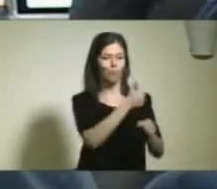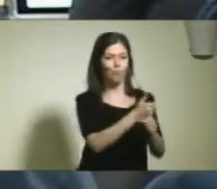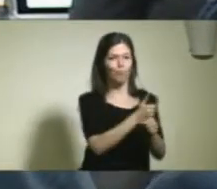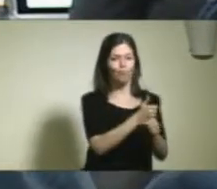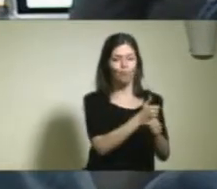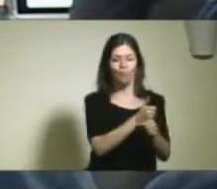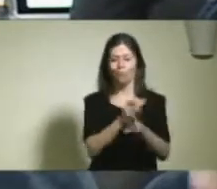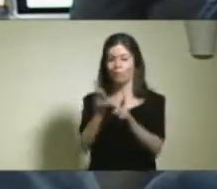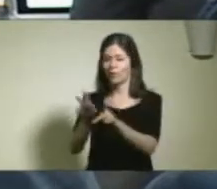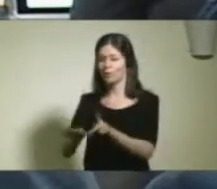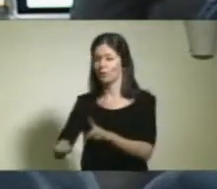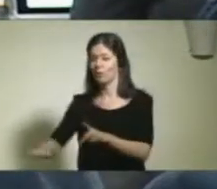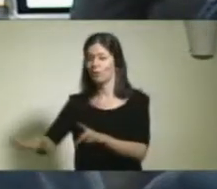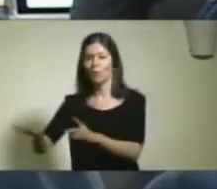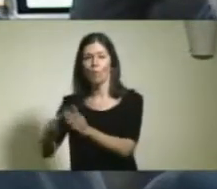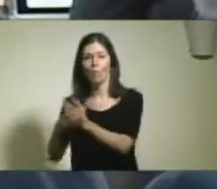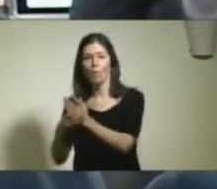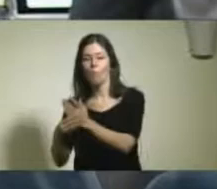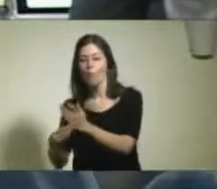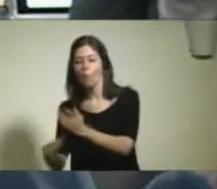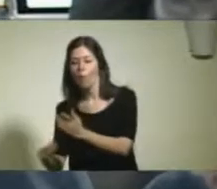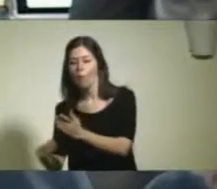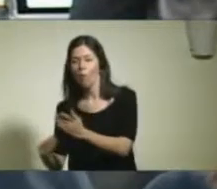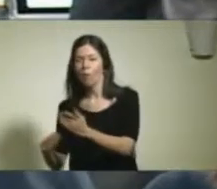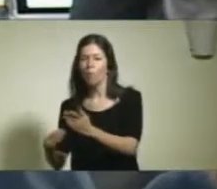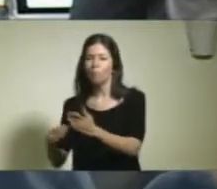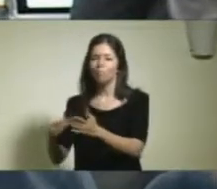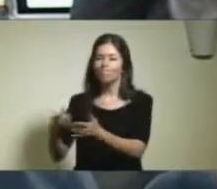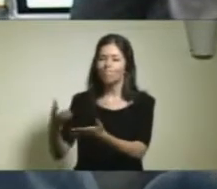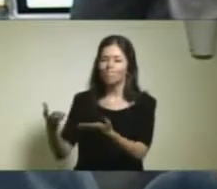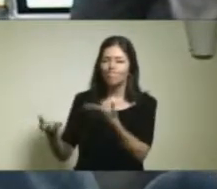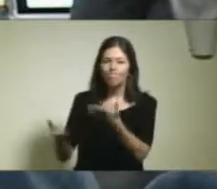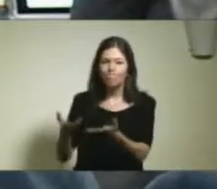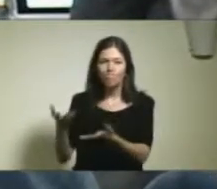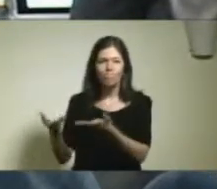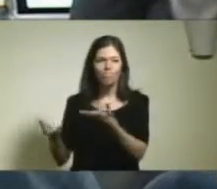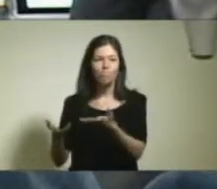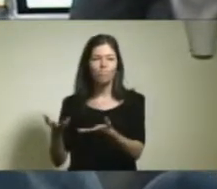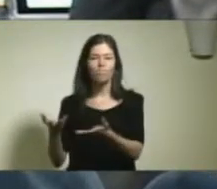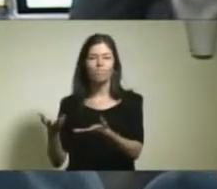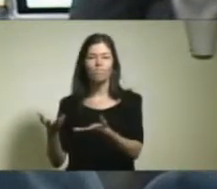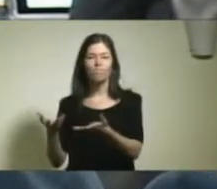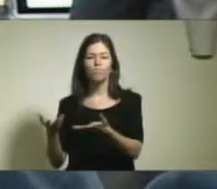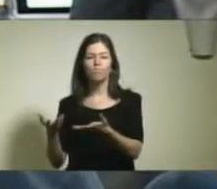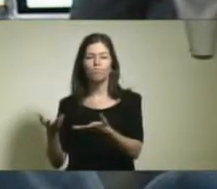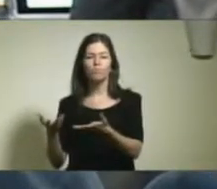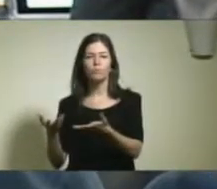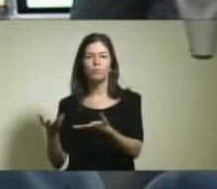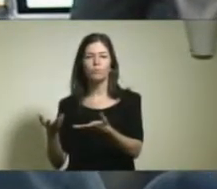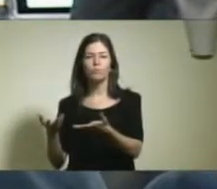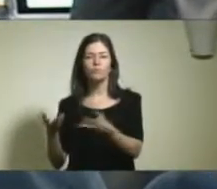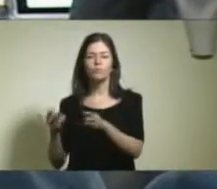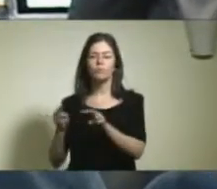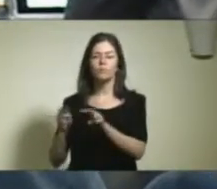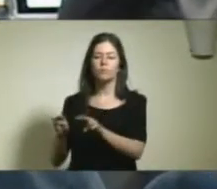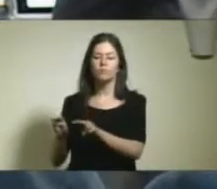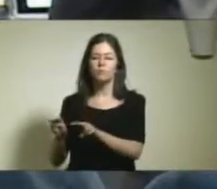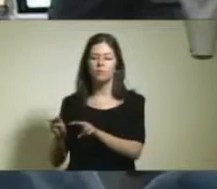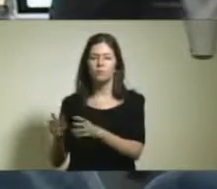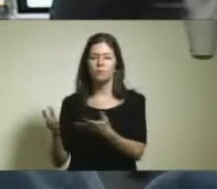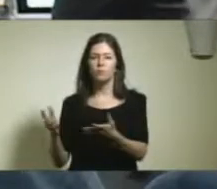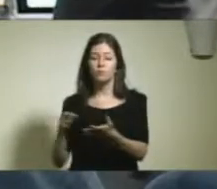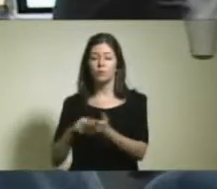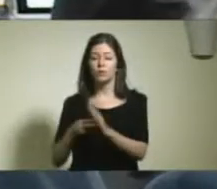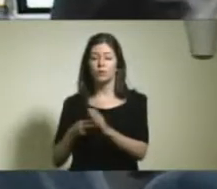des défavorisés, des panhandlers, on va dire comme ça, le mot est assez terrible. Est-ce que dans la suite